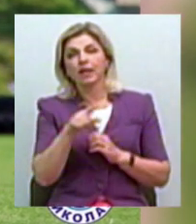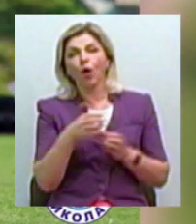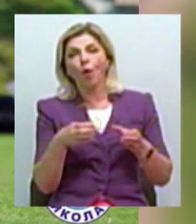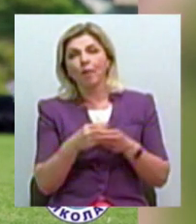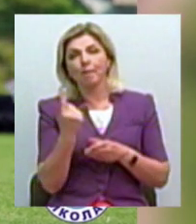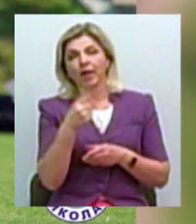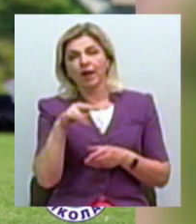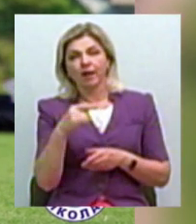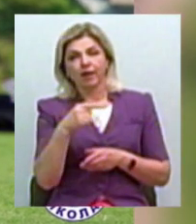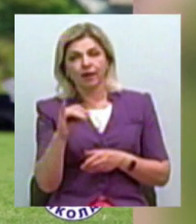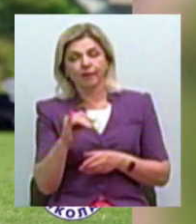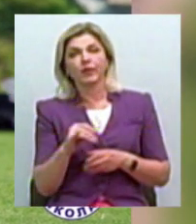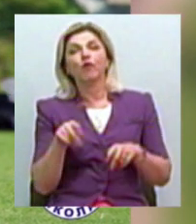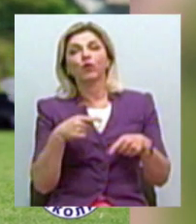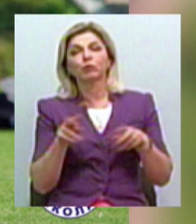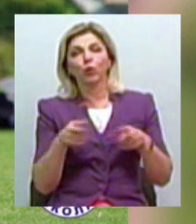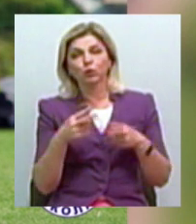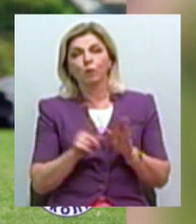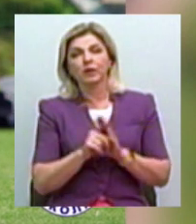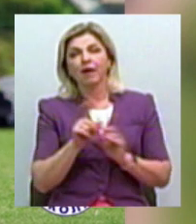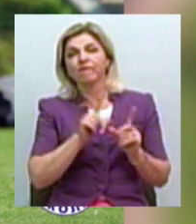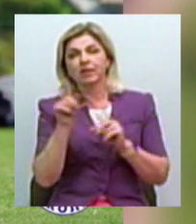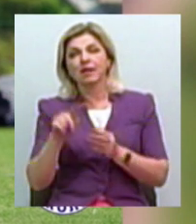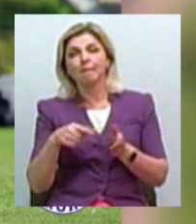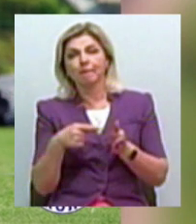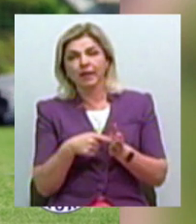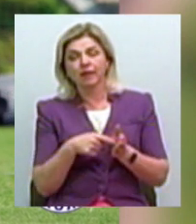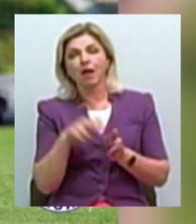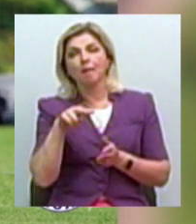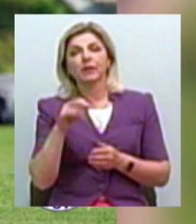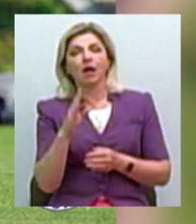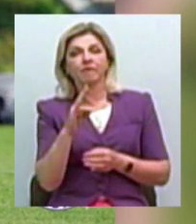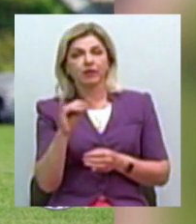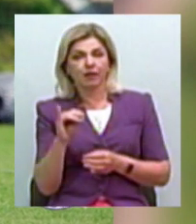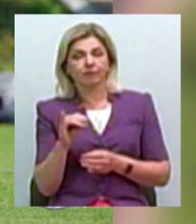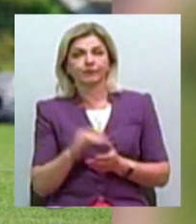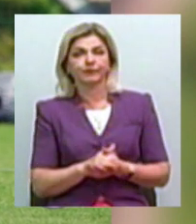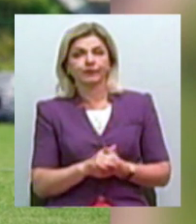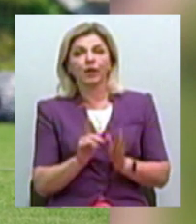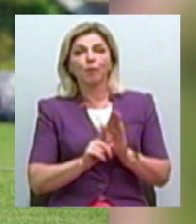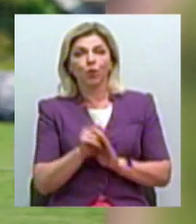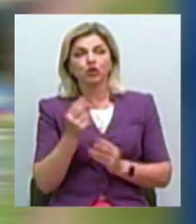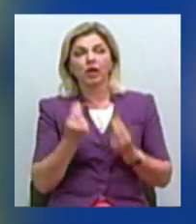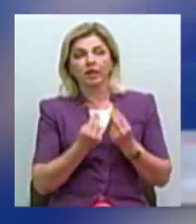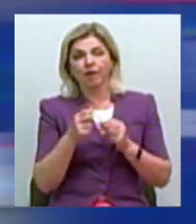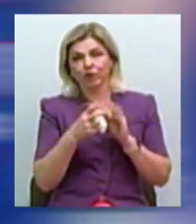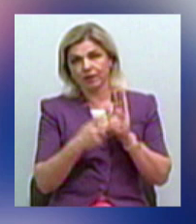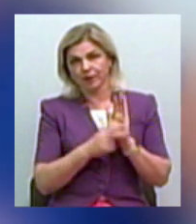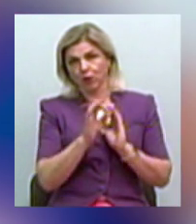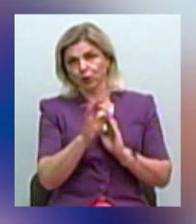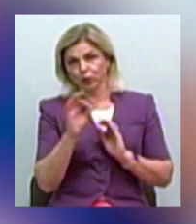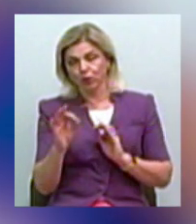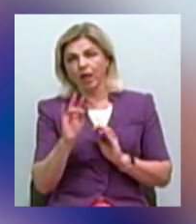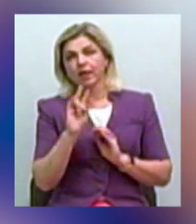ліги. Муніципальний футбольний клуб «Миколаїв» розпочне на виїзді у місті Горішні Плавні проти ФК «Гірникспорт». Початок гри – 18:00.